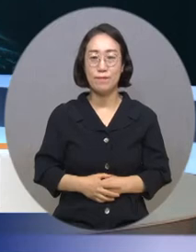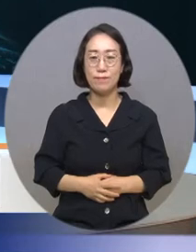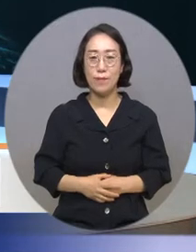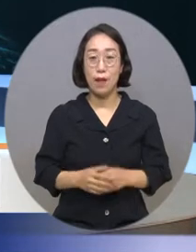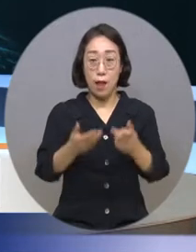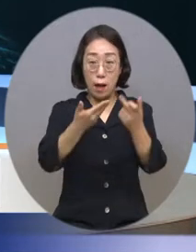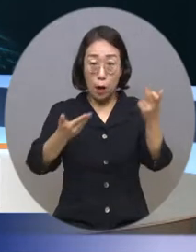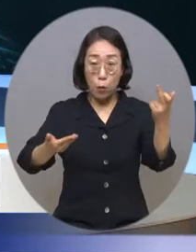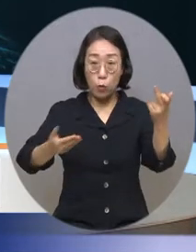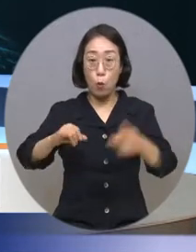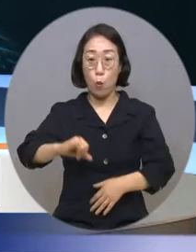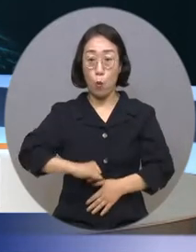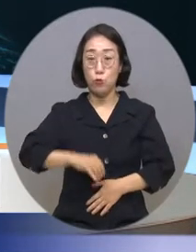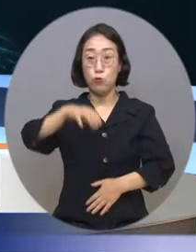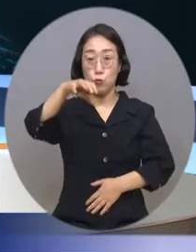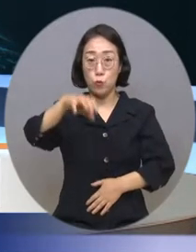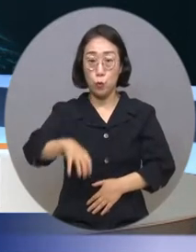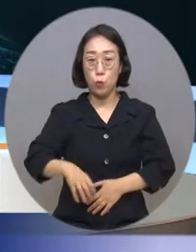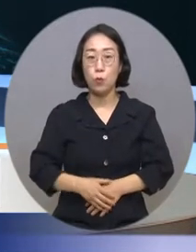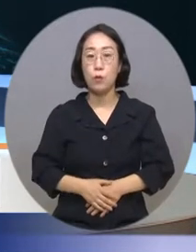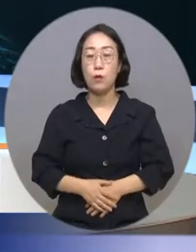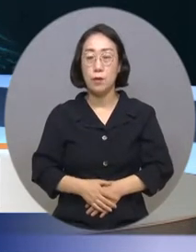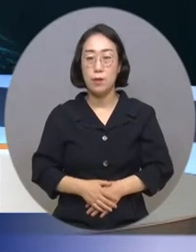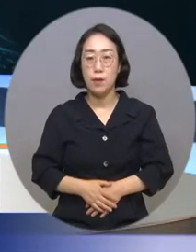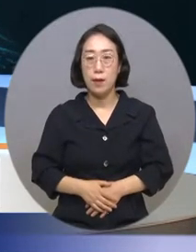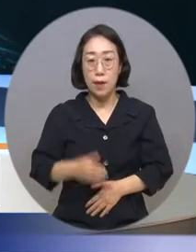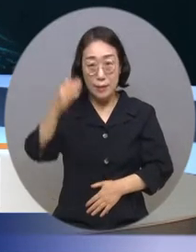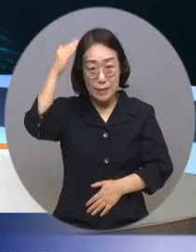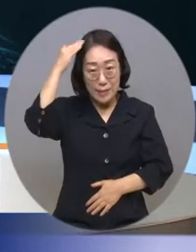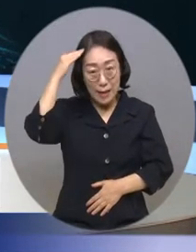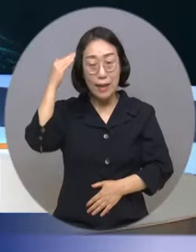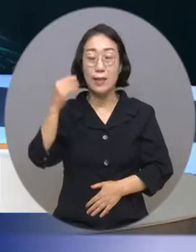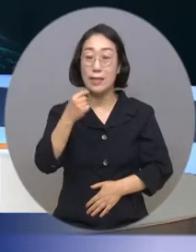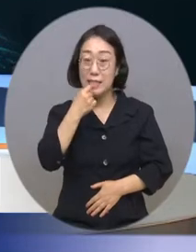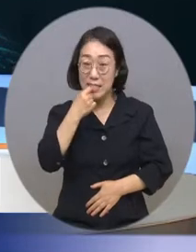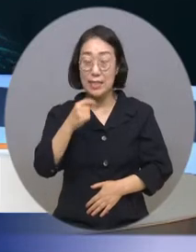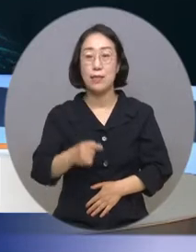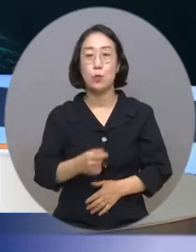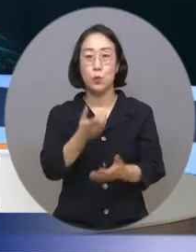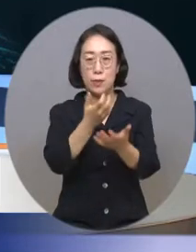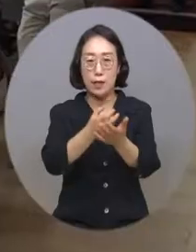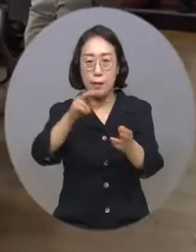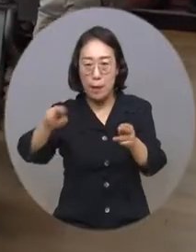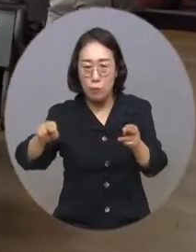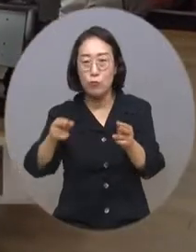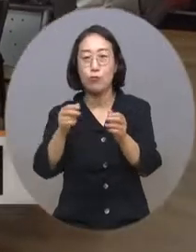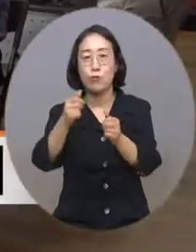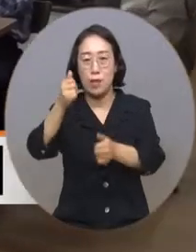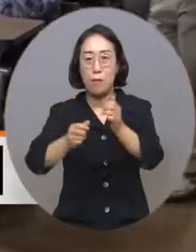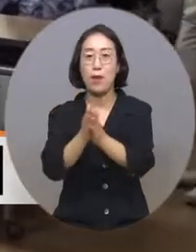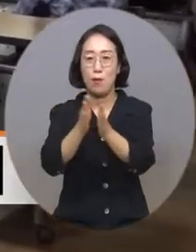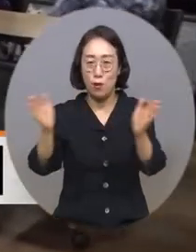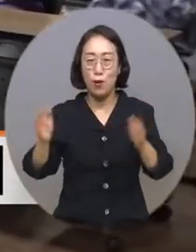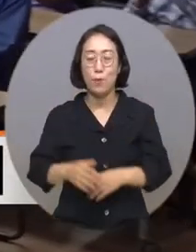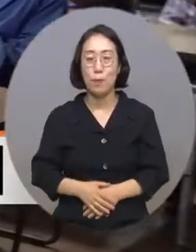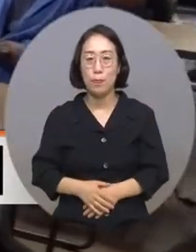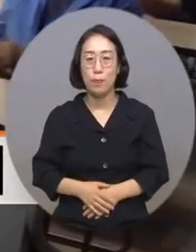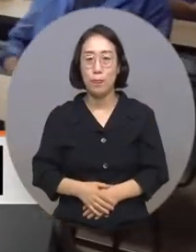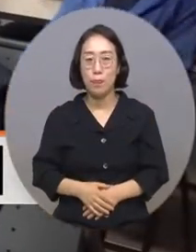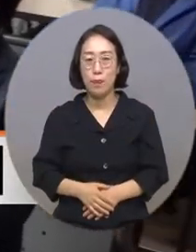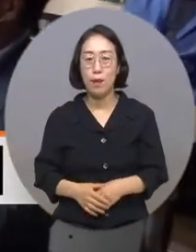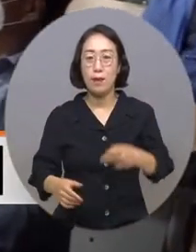강원도 원주시에서 제3회 어르신 장기 바둑대회가 개최됐습니다. 지난 12일